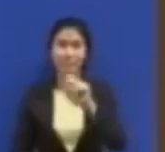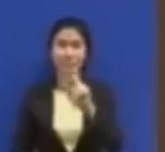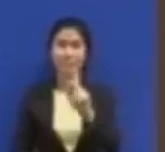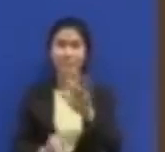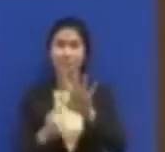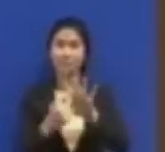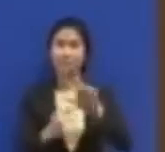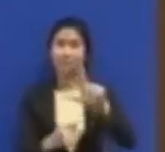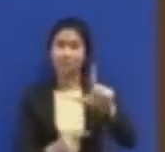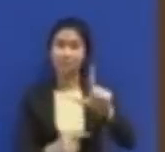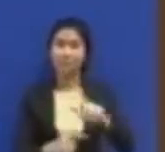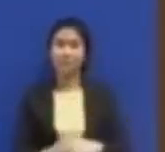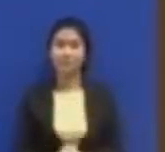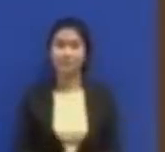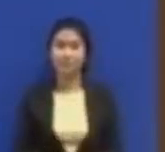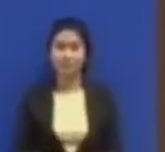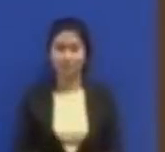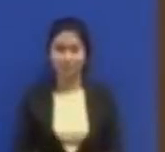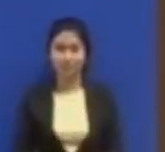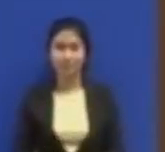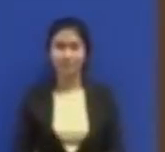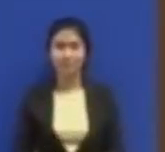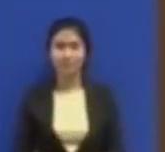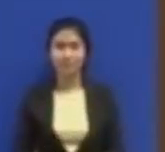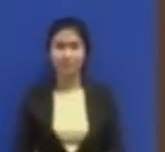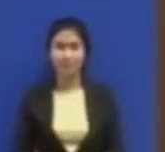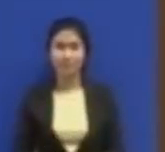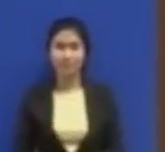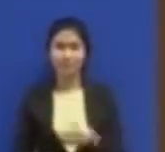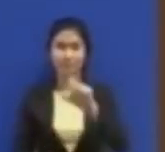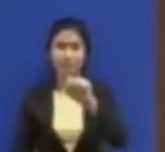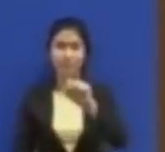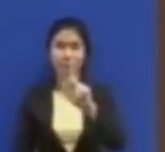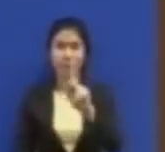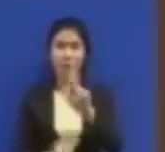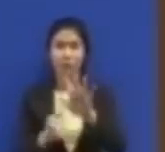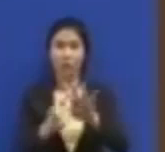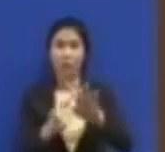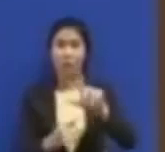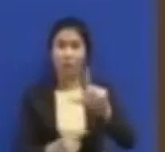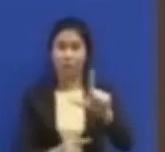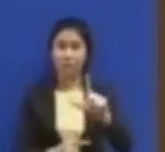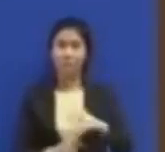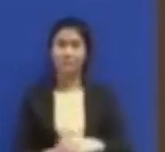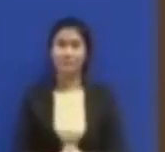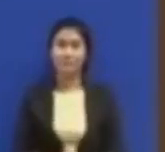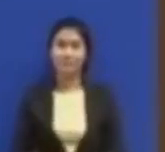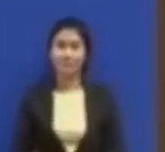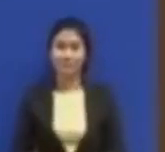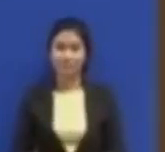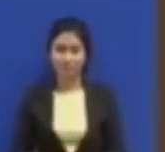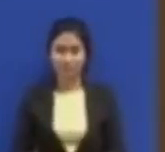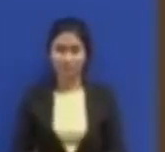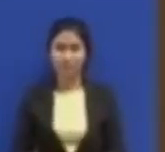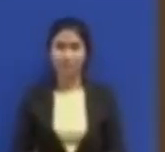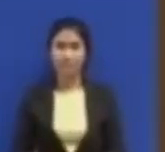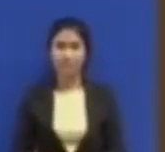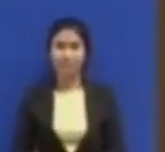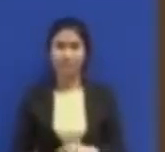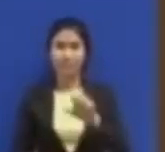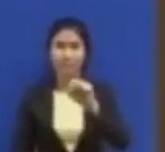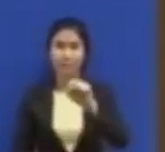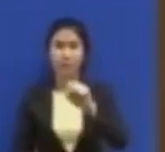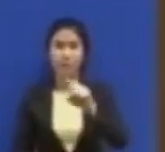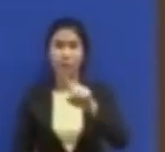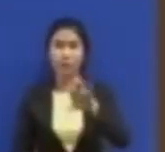ระกูล186หม่อมหลวงสกุลมาลากุล187นายสถิตลิ่มพ